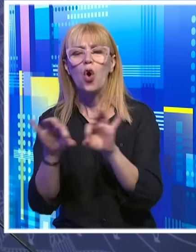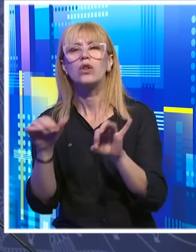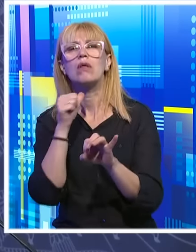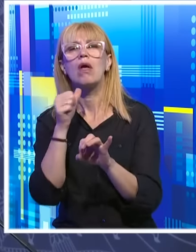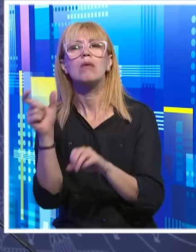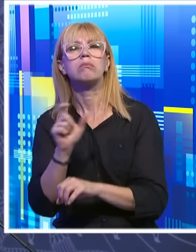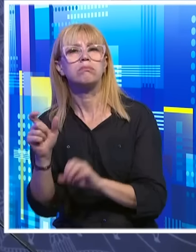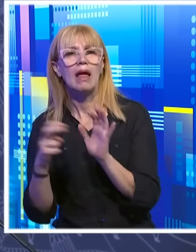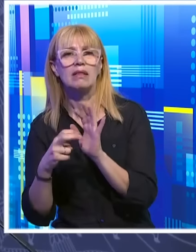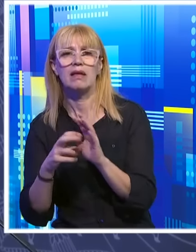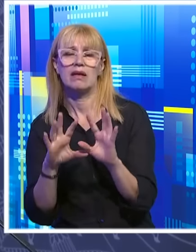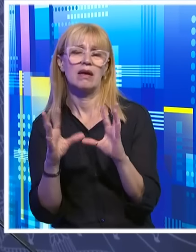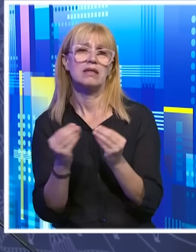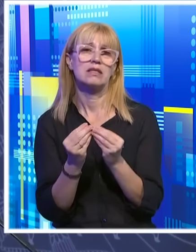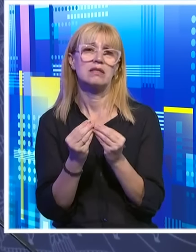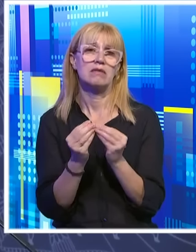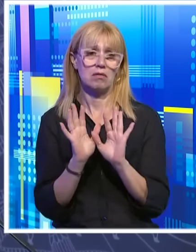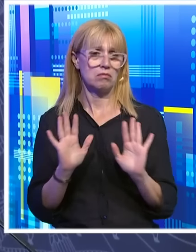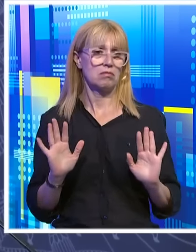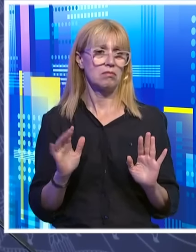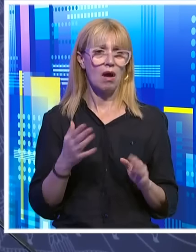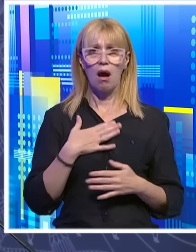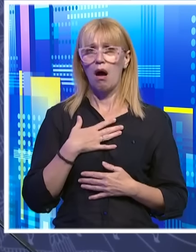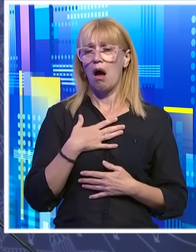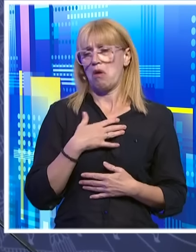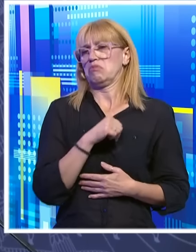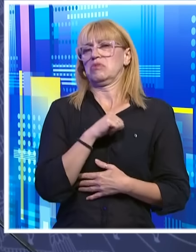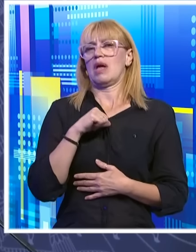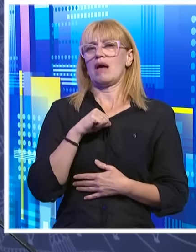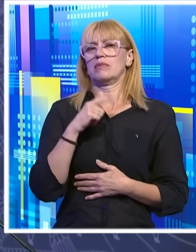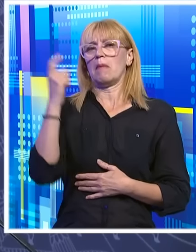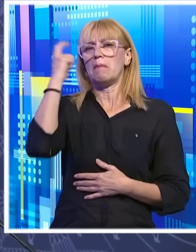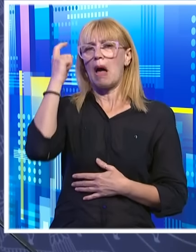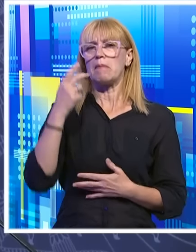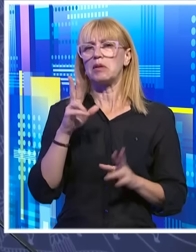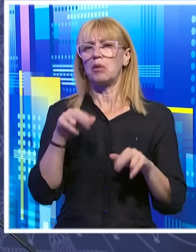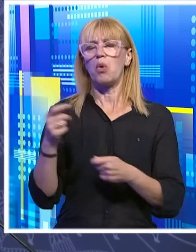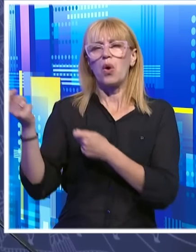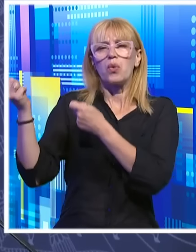baterije. A sam sam dovoljno pametan da na sve to dovedem